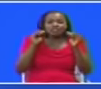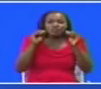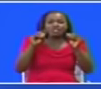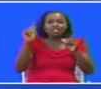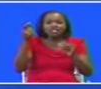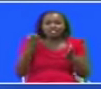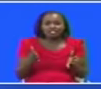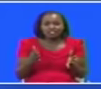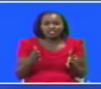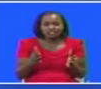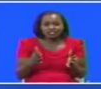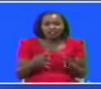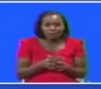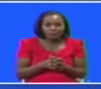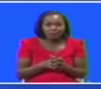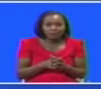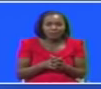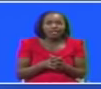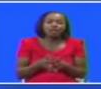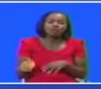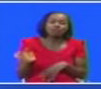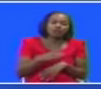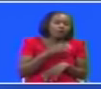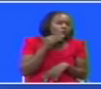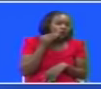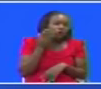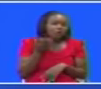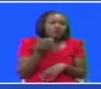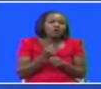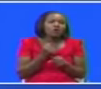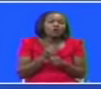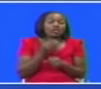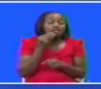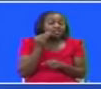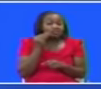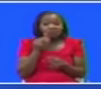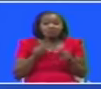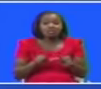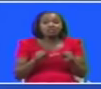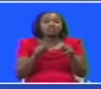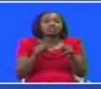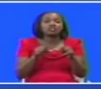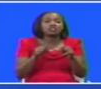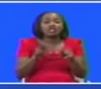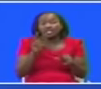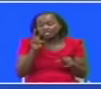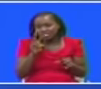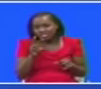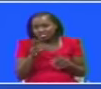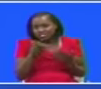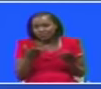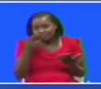jambo nataka niingilie sasa. Vyema. Nimerudi nyumbani. Aha. Nifanye kazi nyumbani. Aha. Niendelee niangalie policies